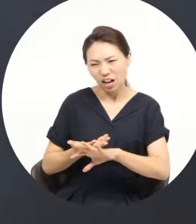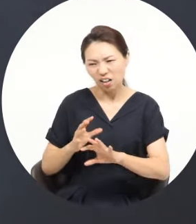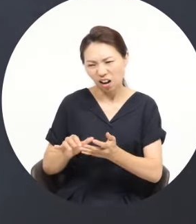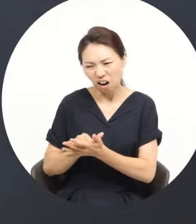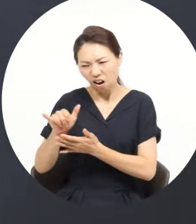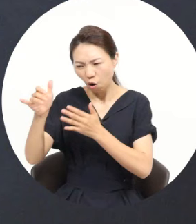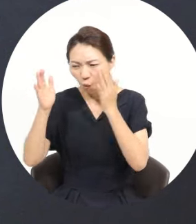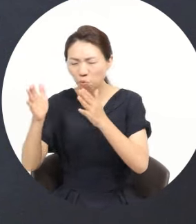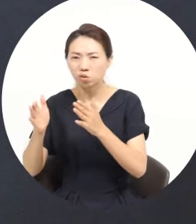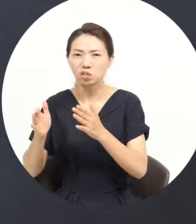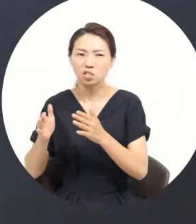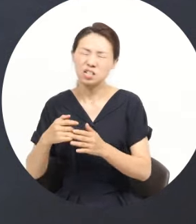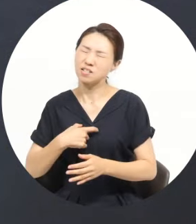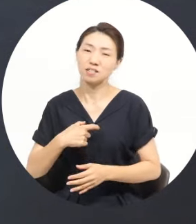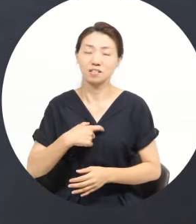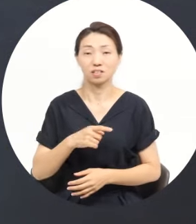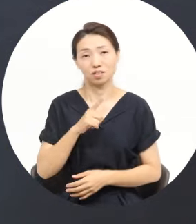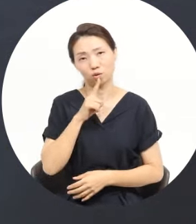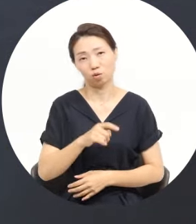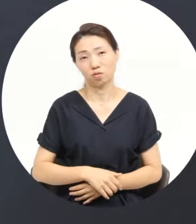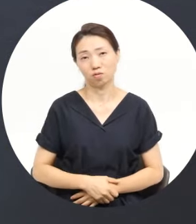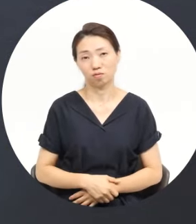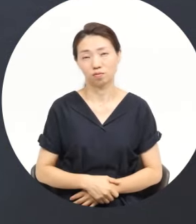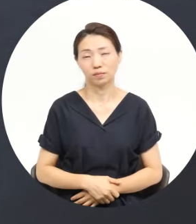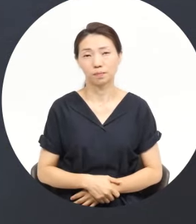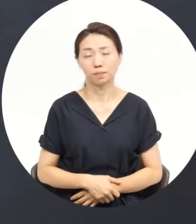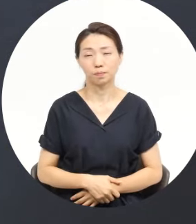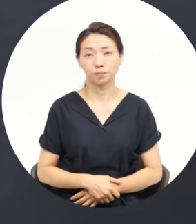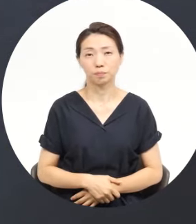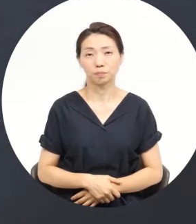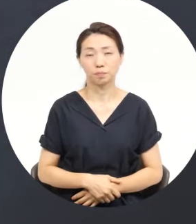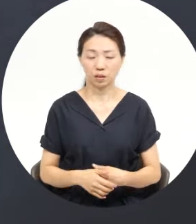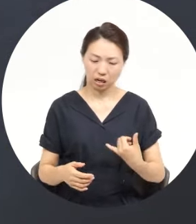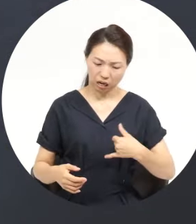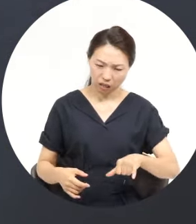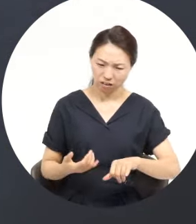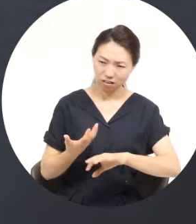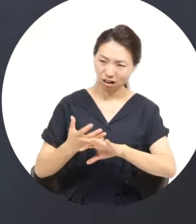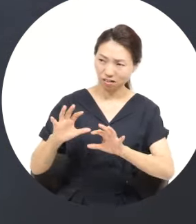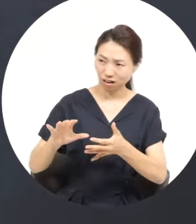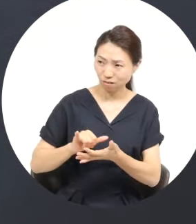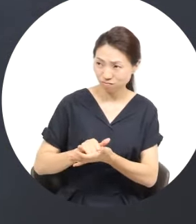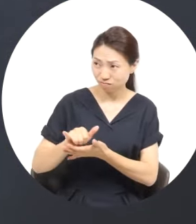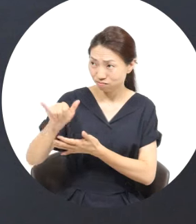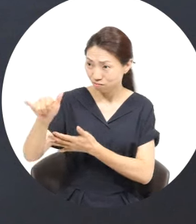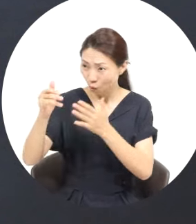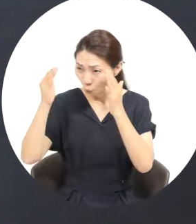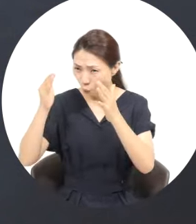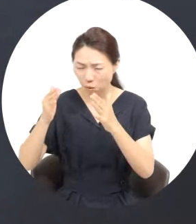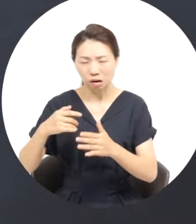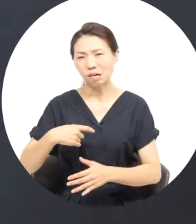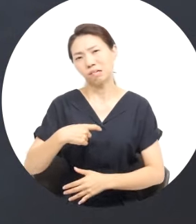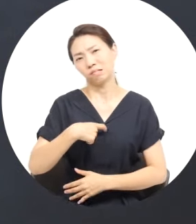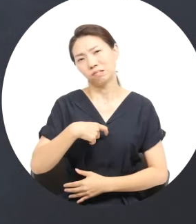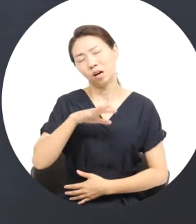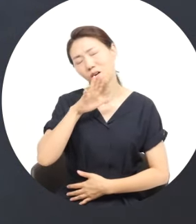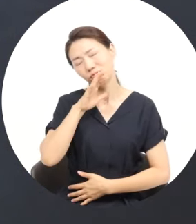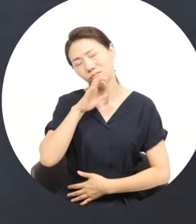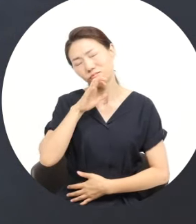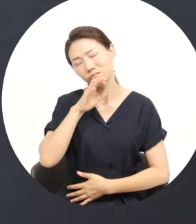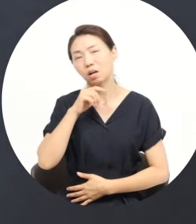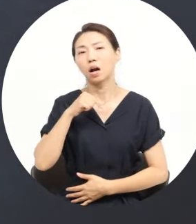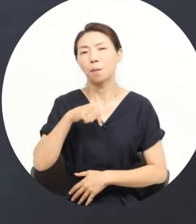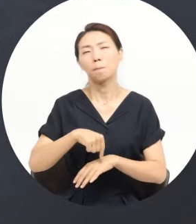자기가 아이가 볼 때 엄마의 이런 외국 생활에 아이는 불만이 있었다는 것을 반증하는